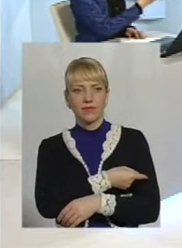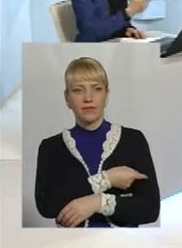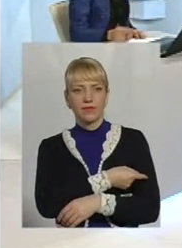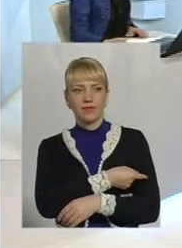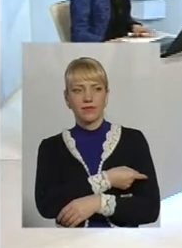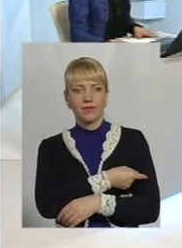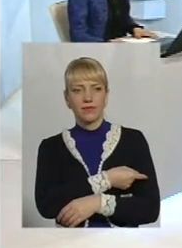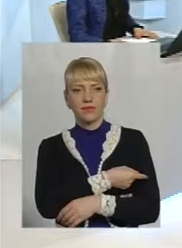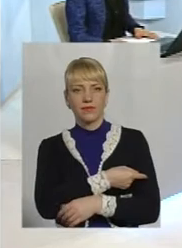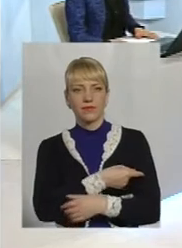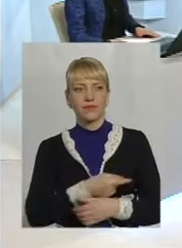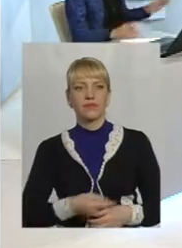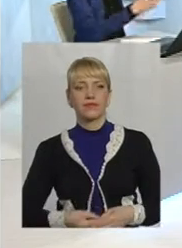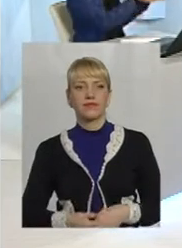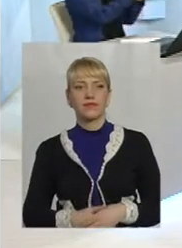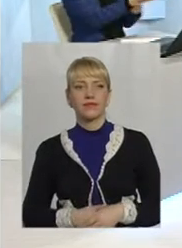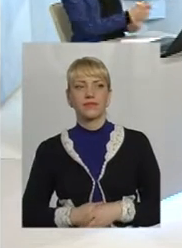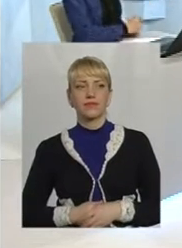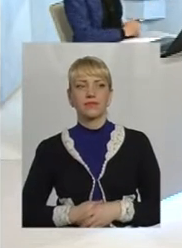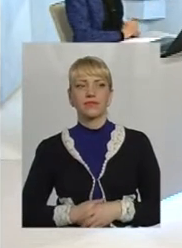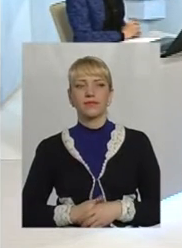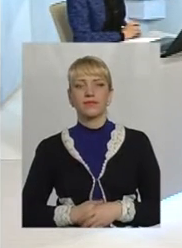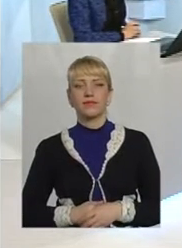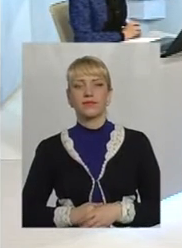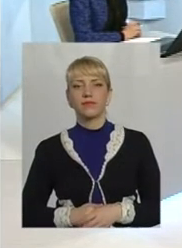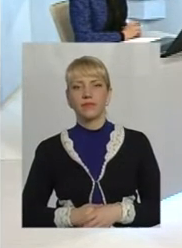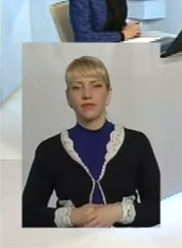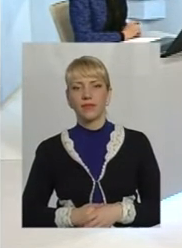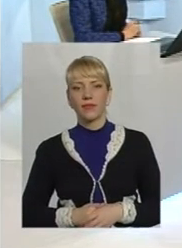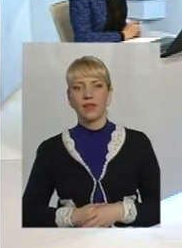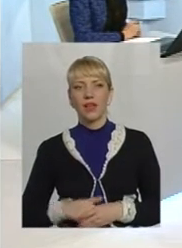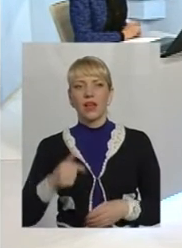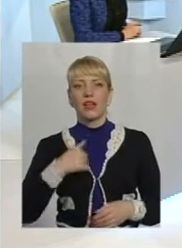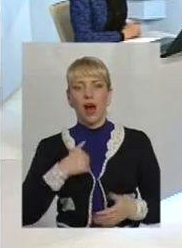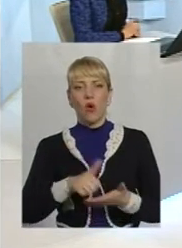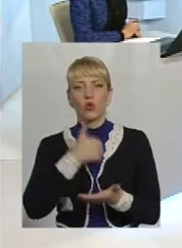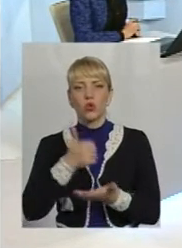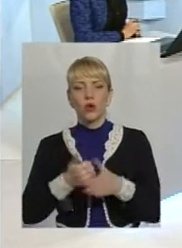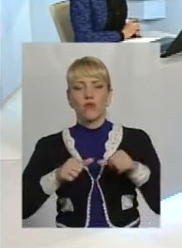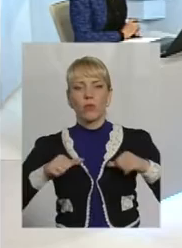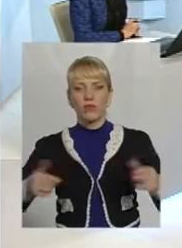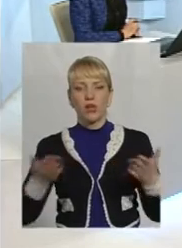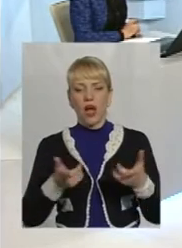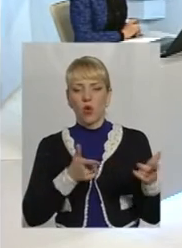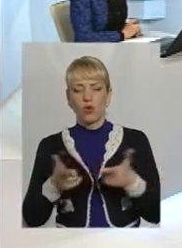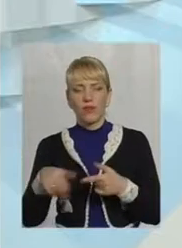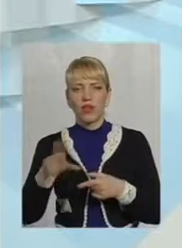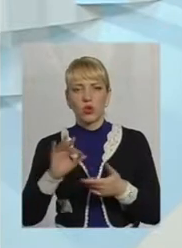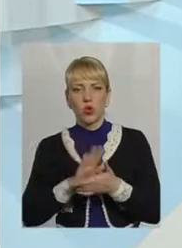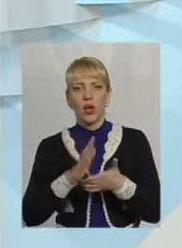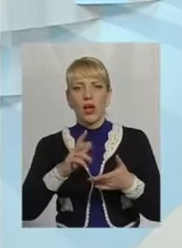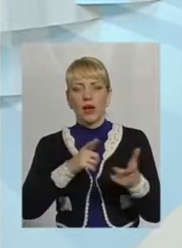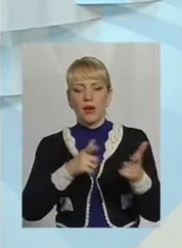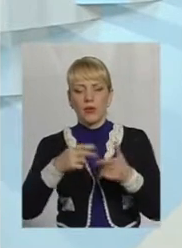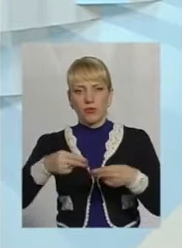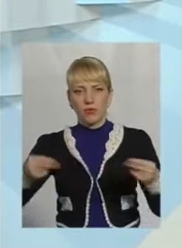Я так розумію, що як так? Тоді так, а зараз начебто і інше. Я очолював комісію, яка готувала до ратифікації договір